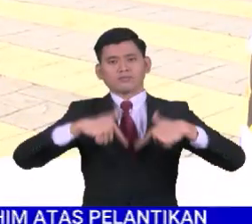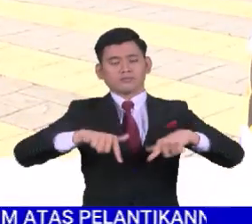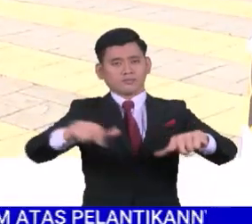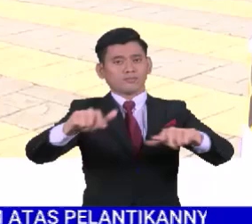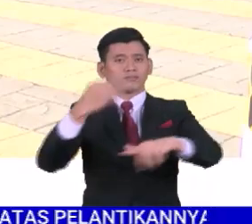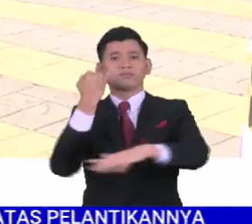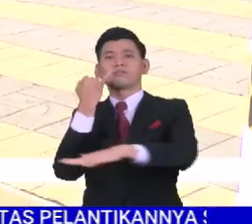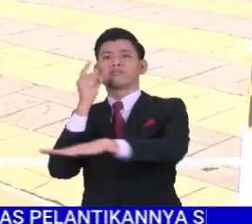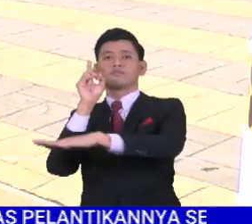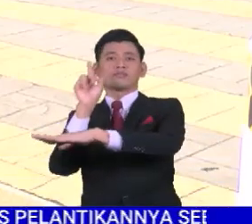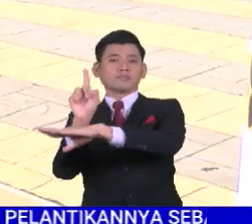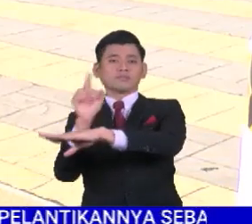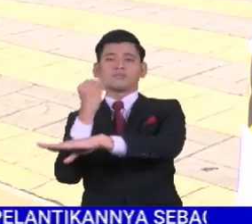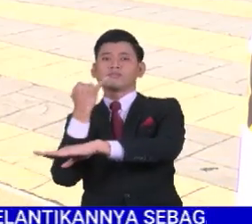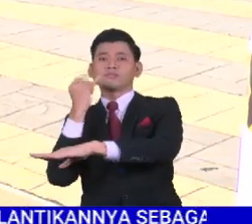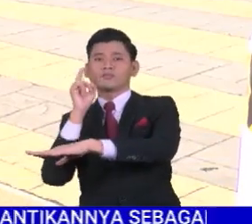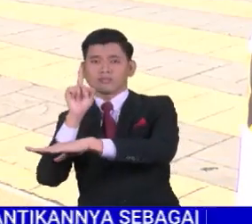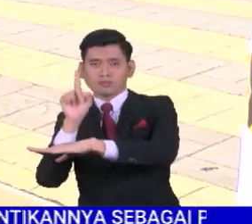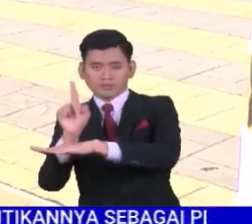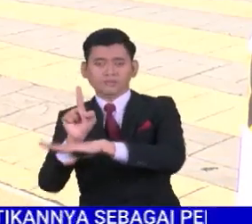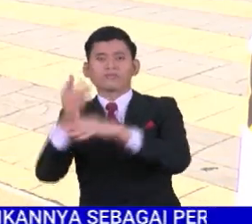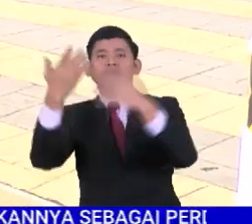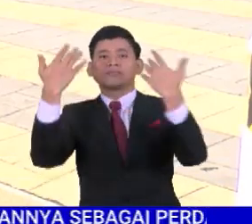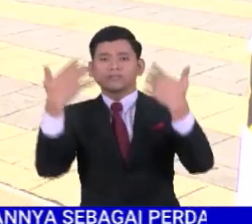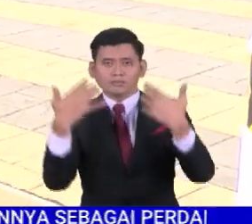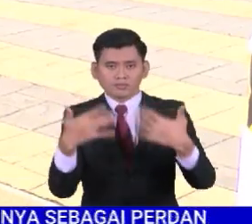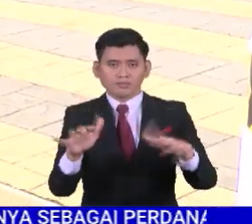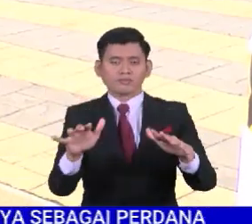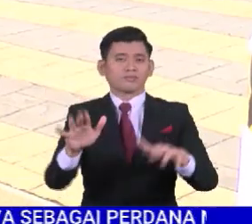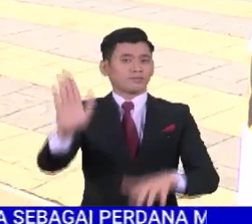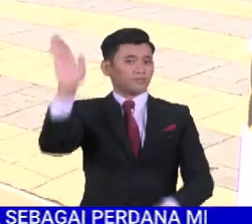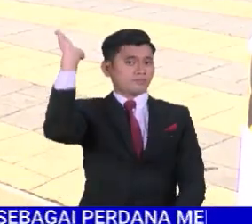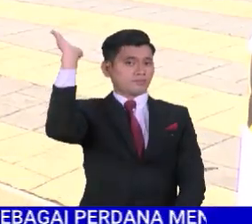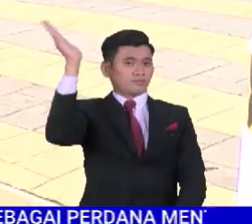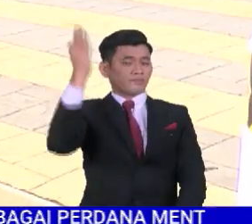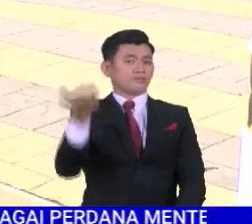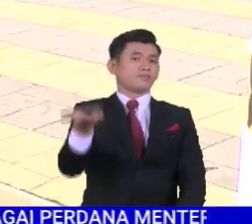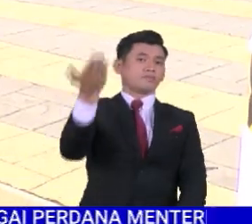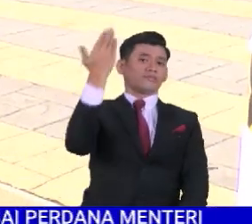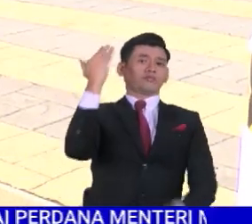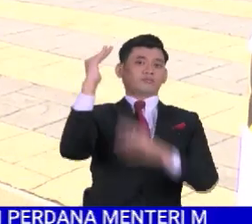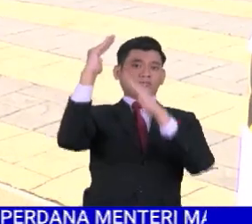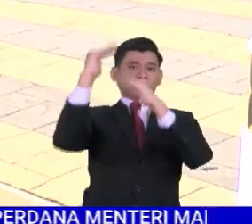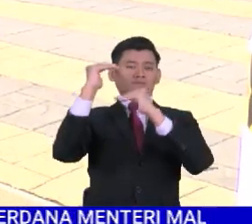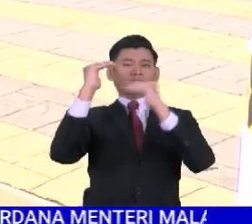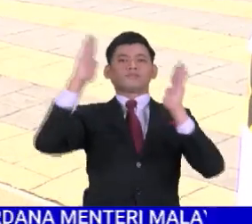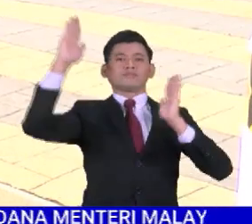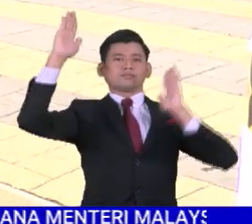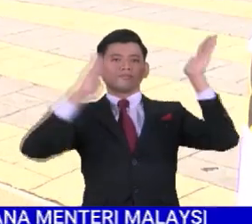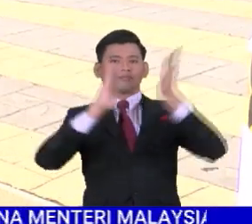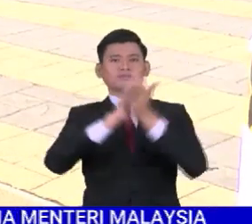manifesto yang telah dijanjikan, dan mengharapkan Malaysia jadi lebih baik.